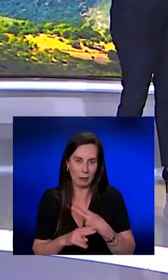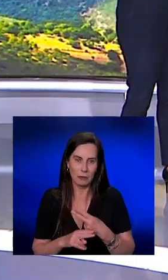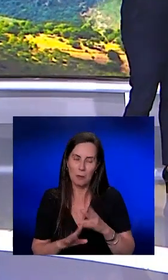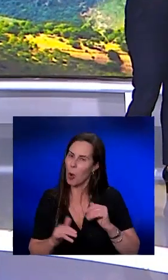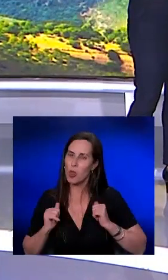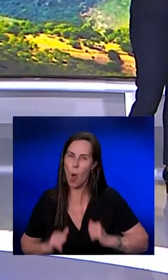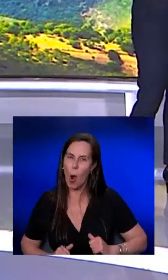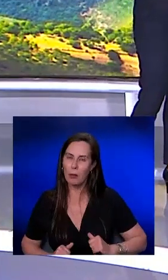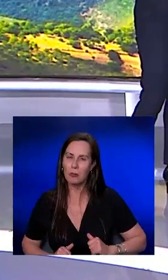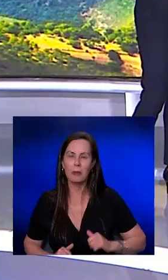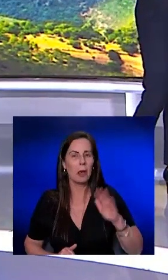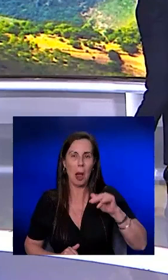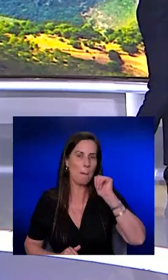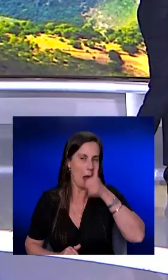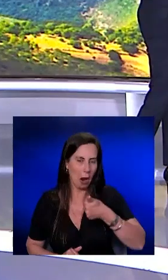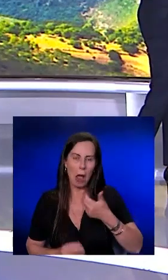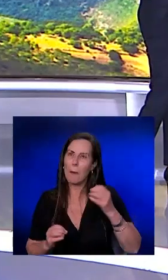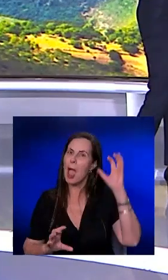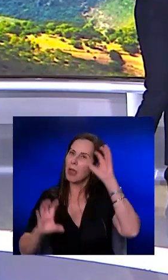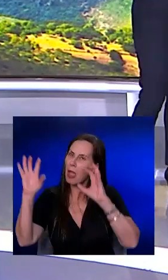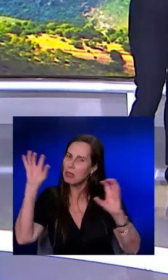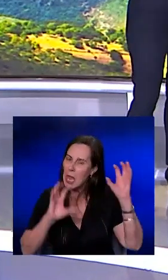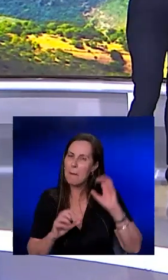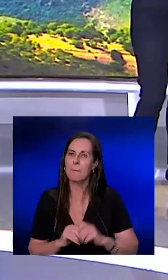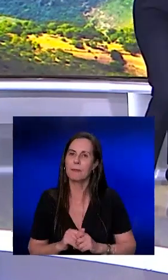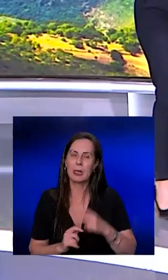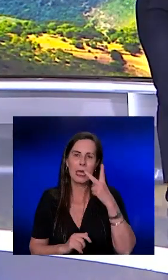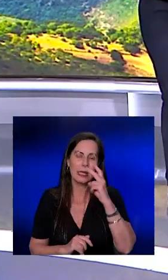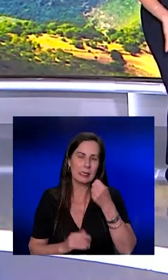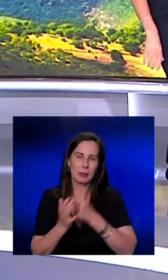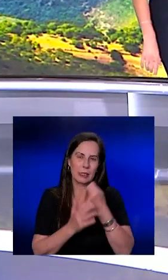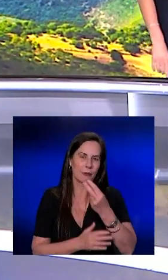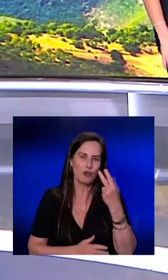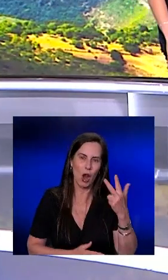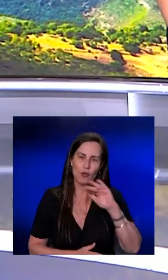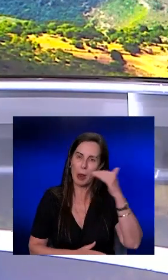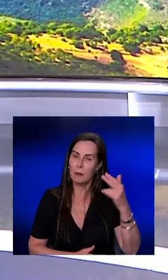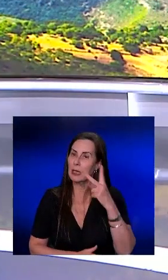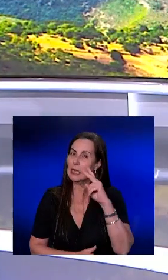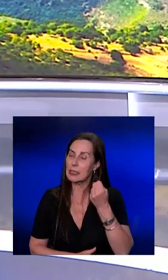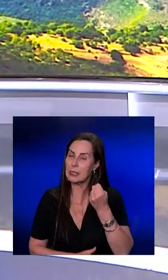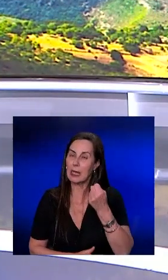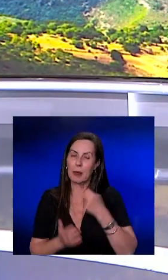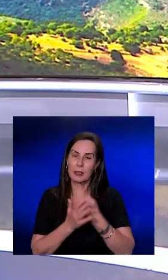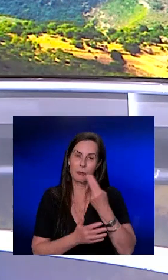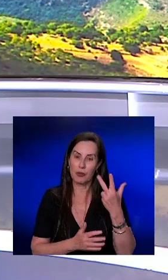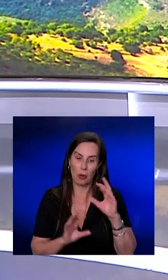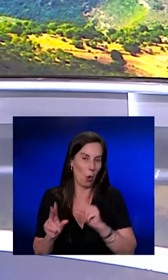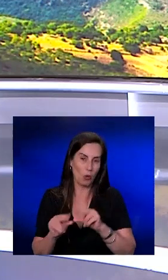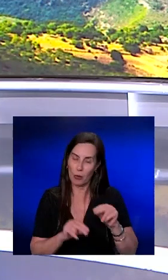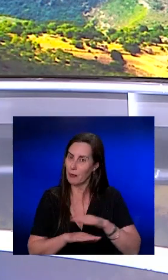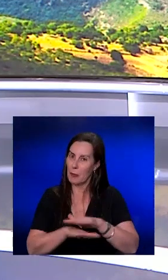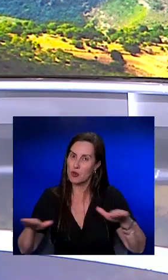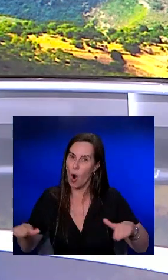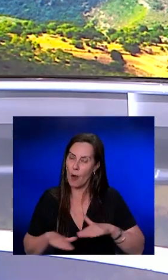נוח. גם מחר הרבה מאוד עננים גבוהים בשמיים, 20 עד 23 מעלות בערים, 20 עד 23, ממש אותו דבר לאורך מישור